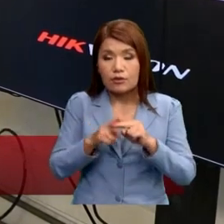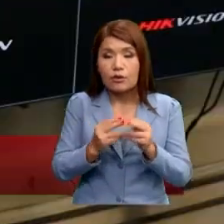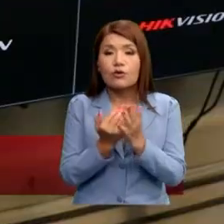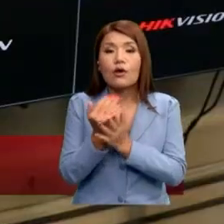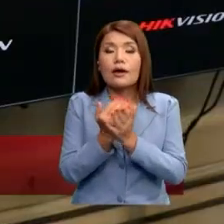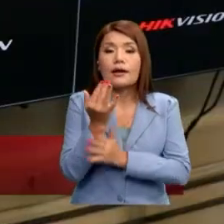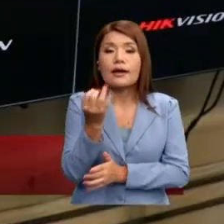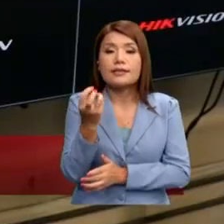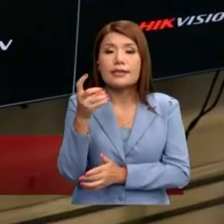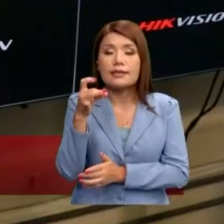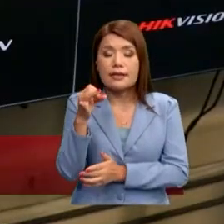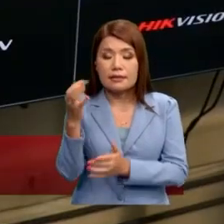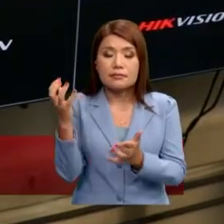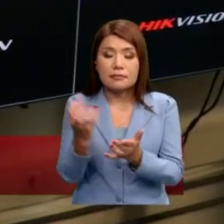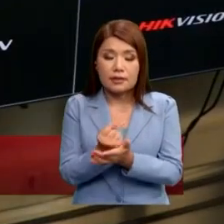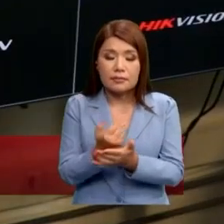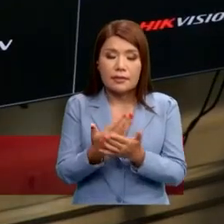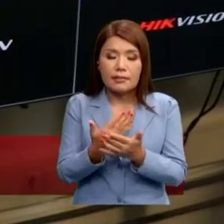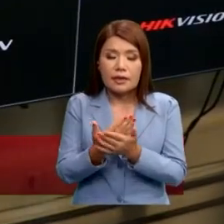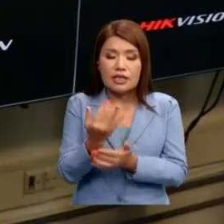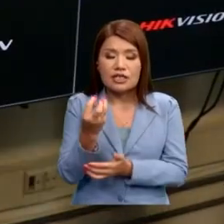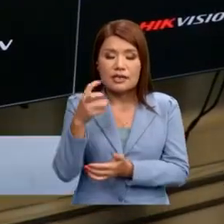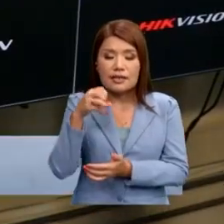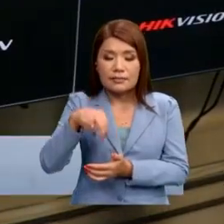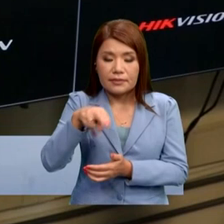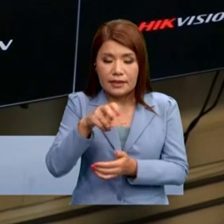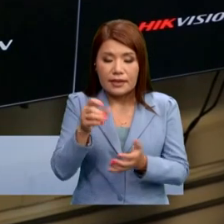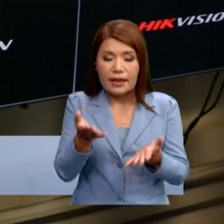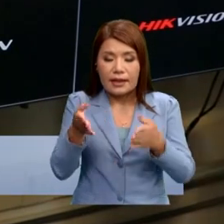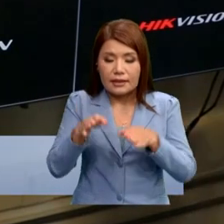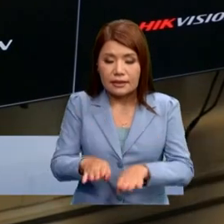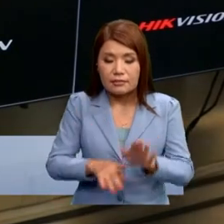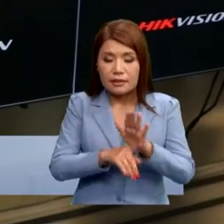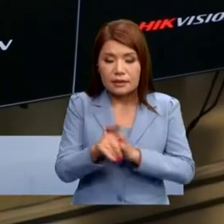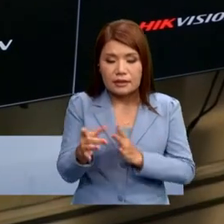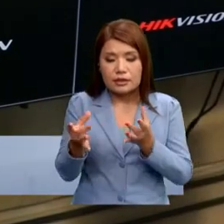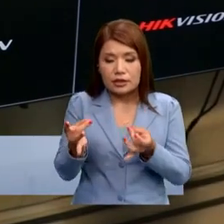шығарады. Шламовые хвосты, исходное сырье, содержание поступает